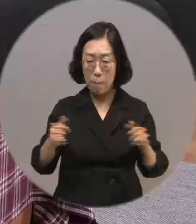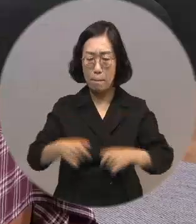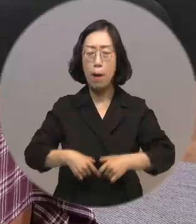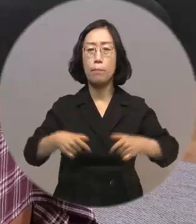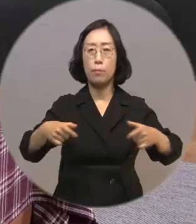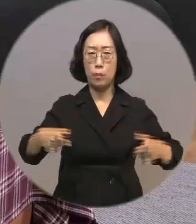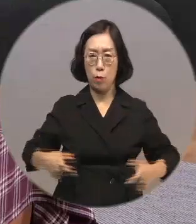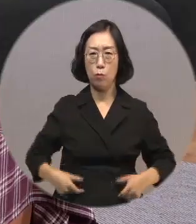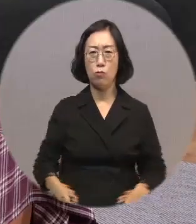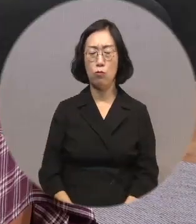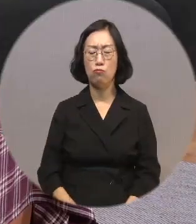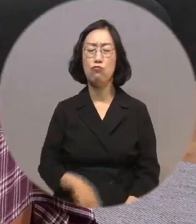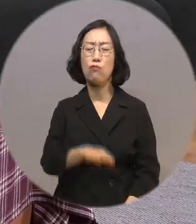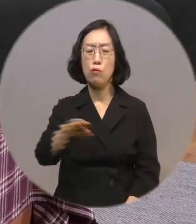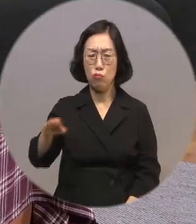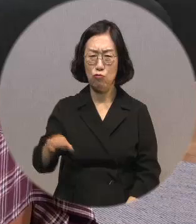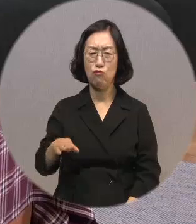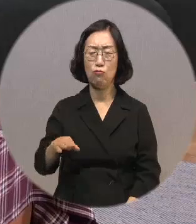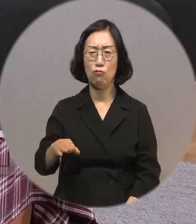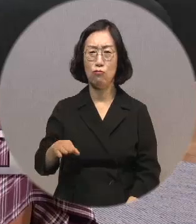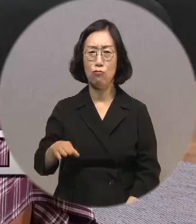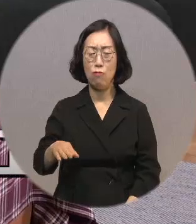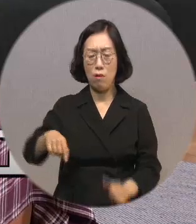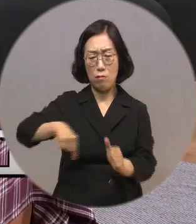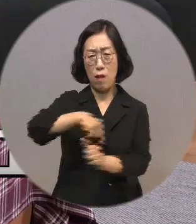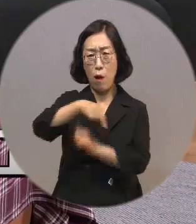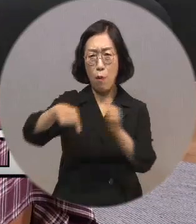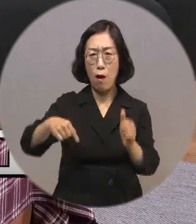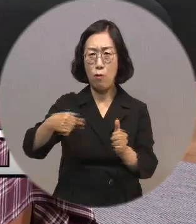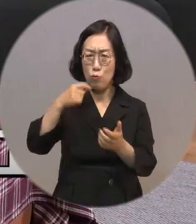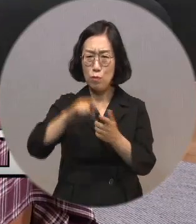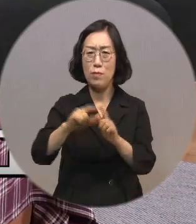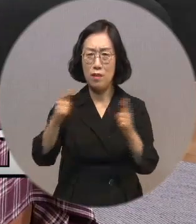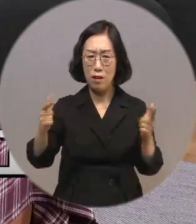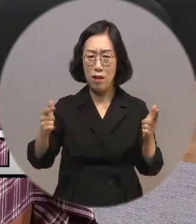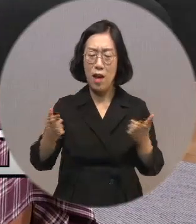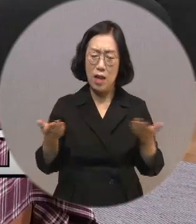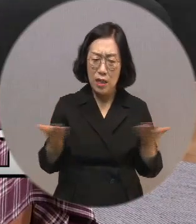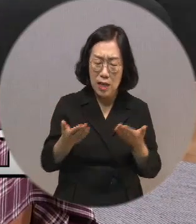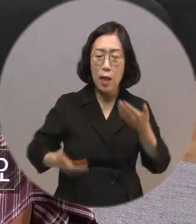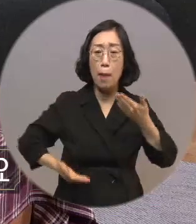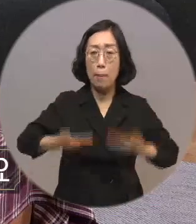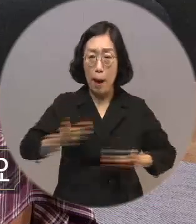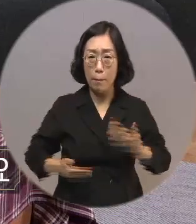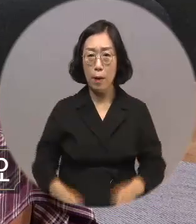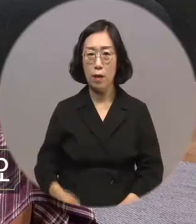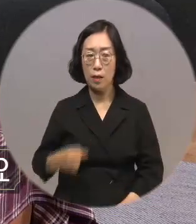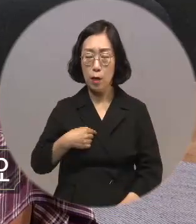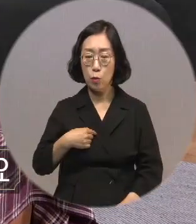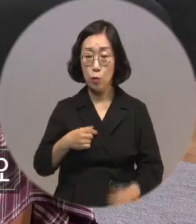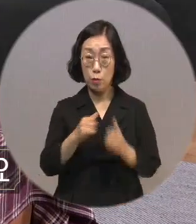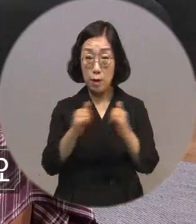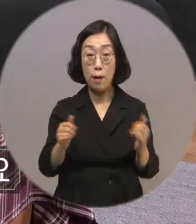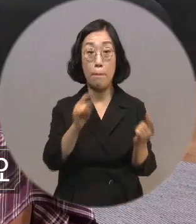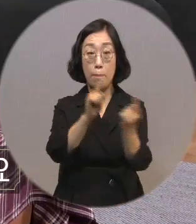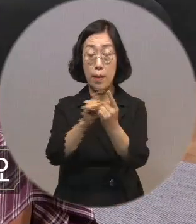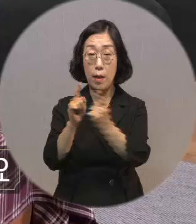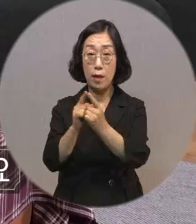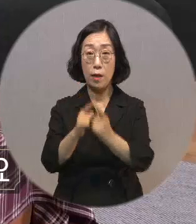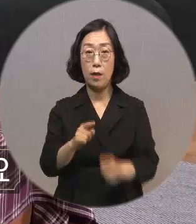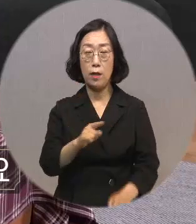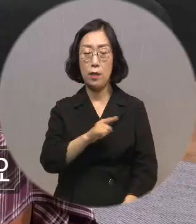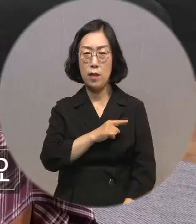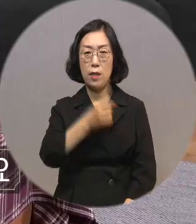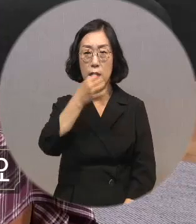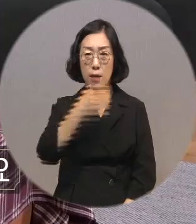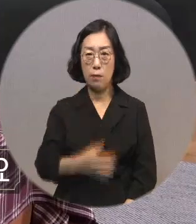근데 남한 사람들 먹고 살기 힘들단 말이에요. 그렇죠. 남을 챙기기에는 내 일이 바쁘고, 그러니까 저도 사람을 대해보면요, 가장